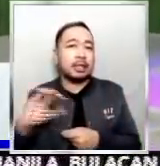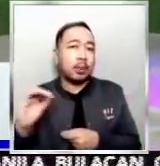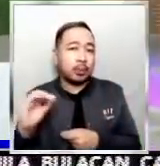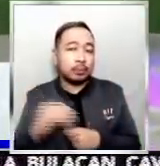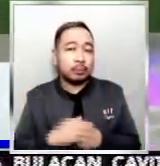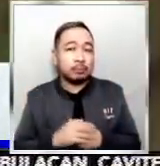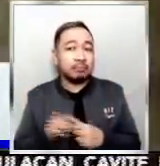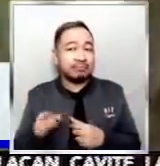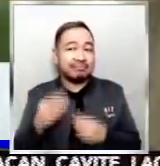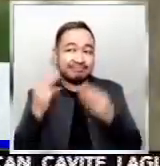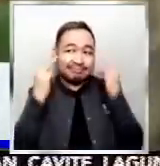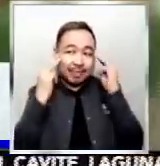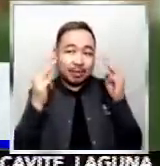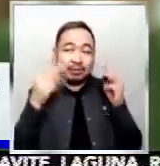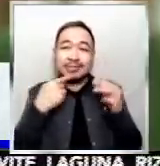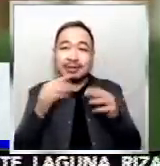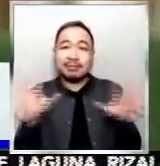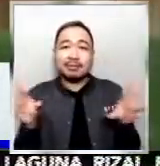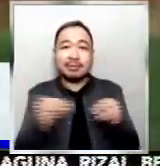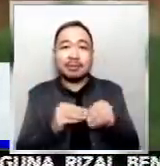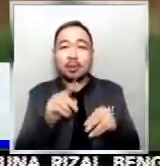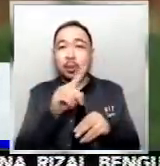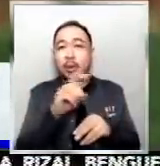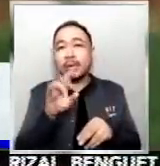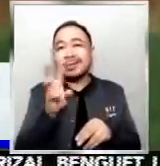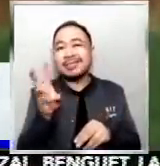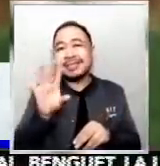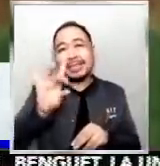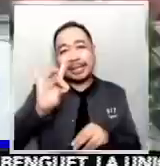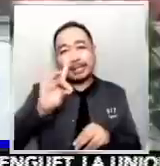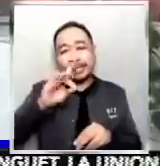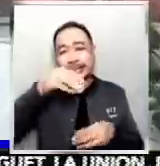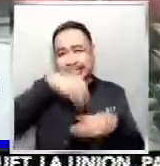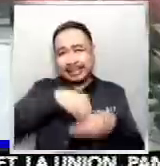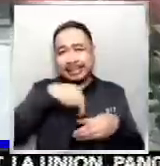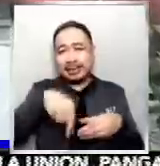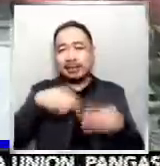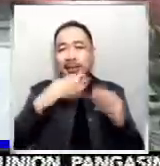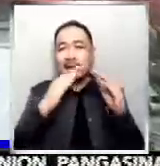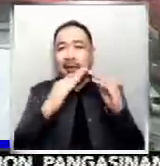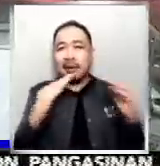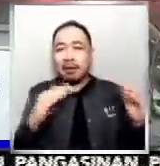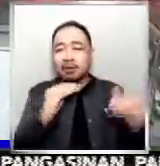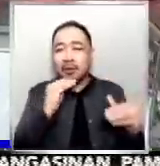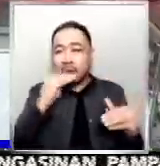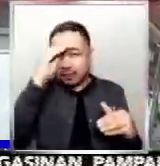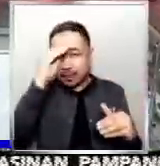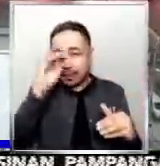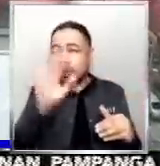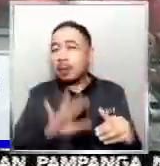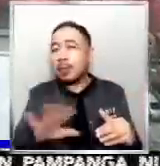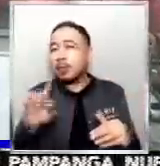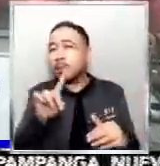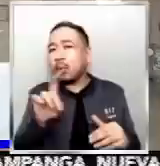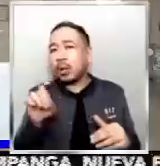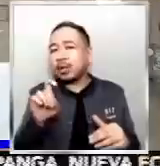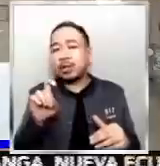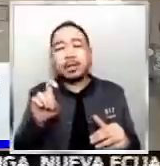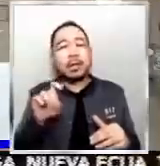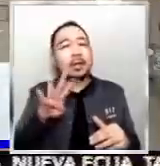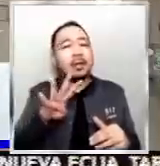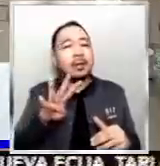sa kabuuang 168 na nasa loob ng orphanage na ito, nasa 143 ang